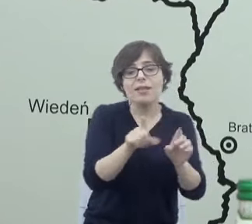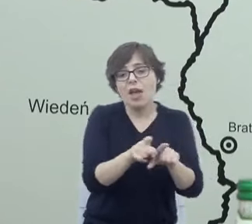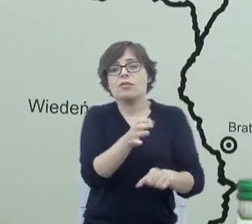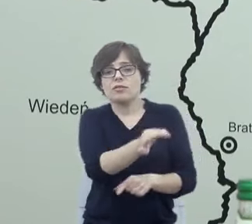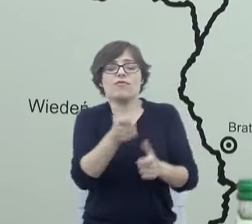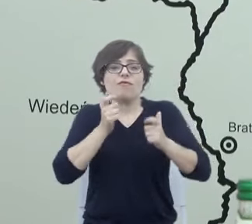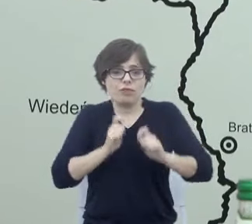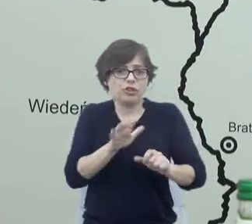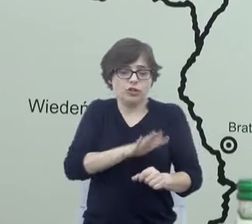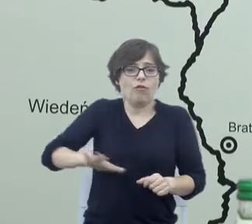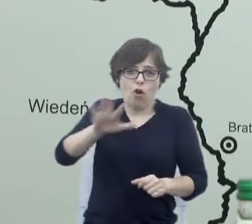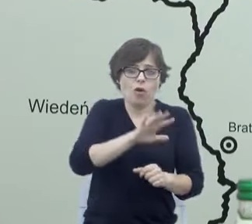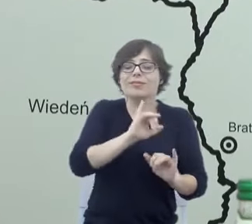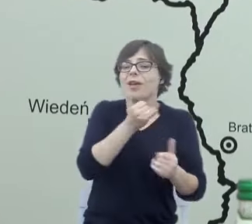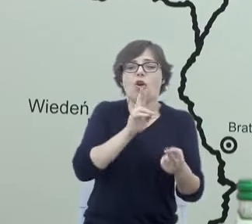okolicznych, no do